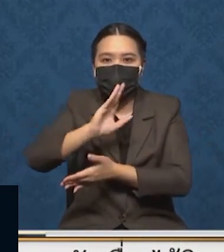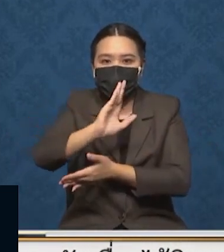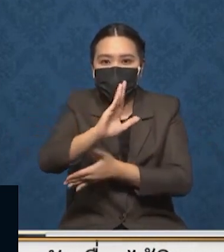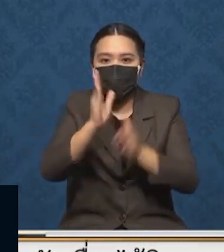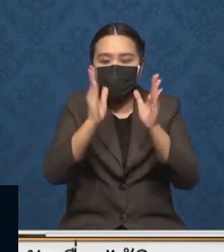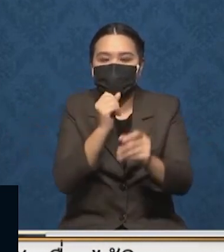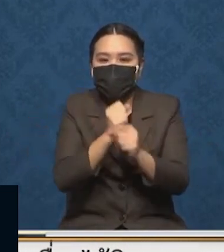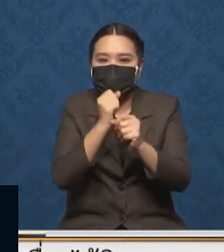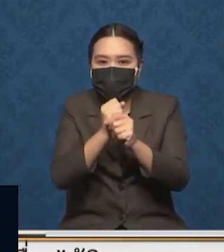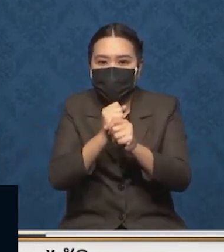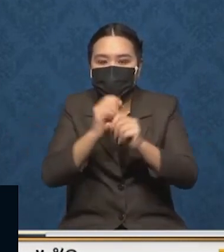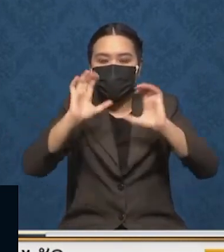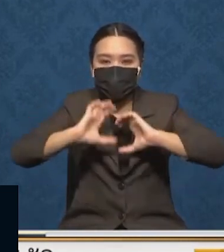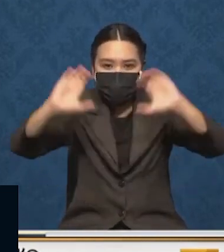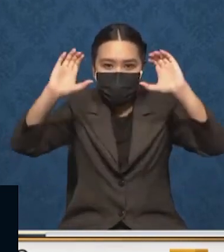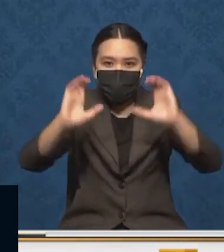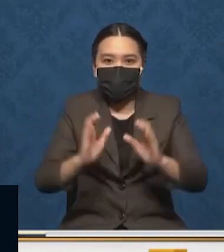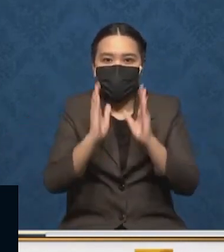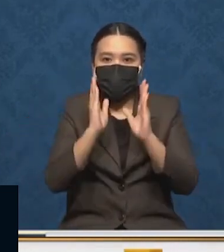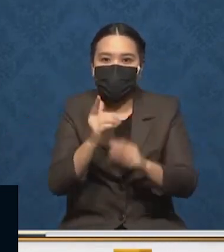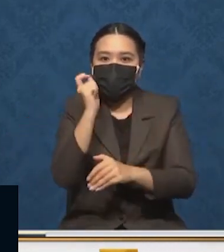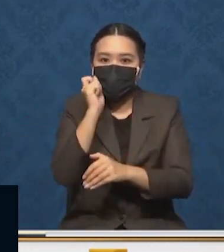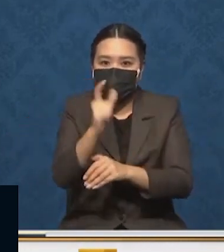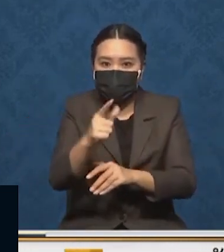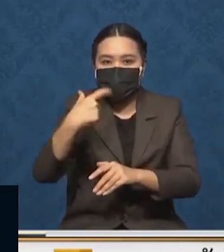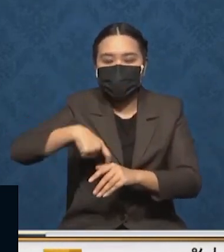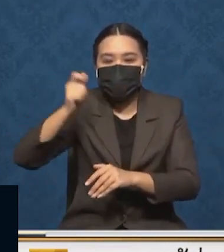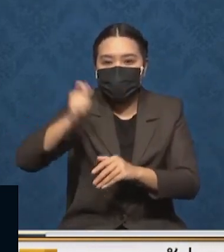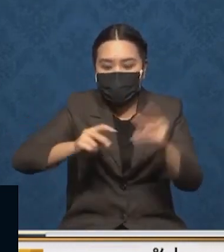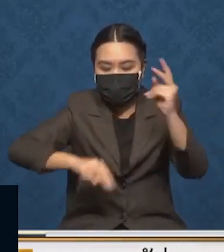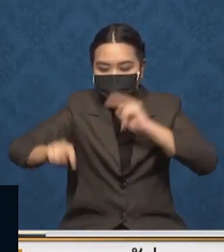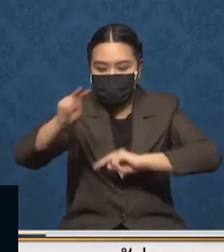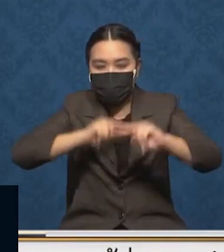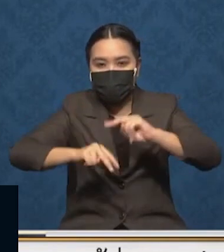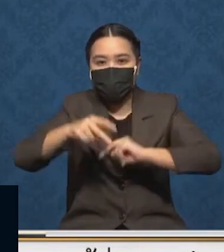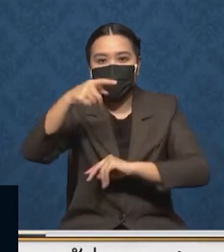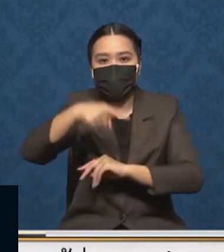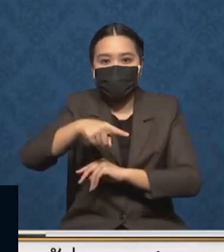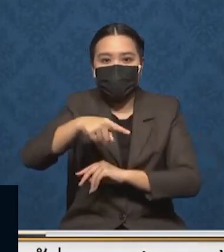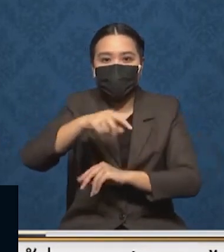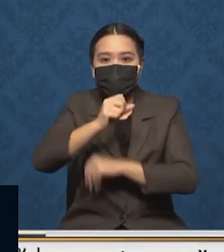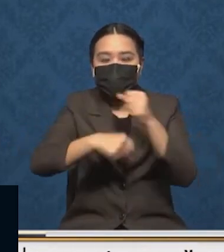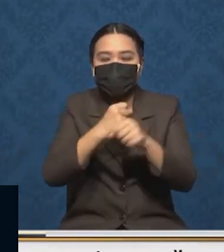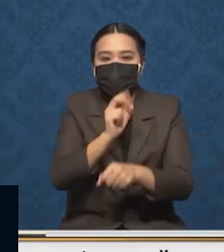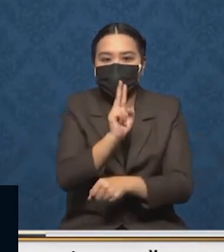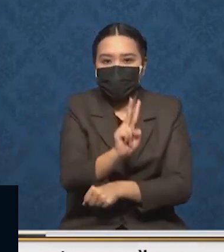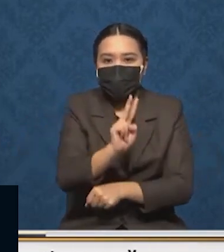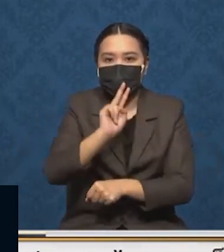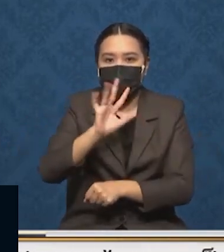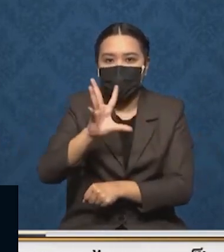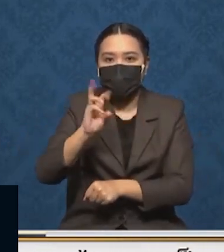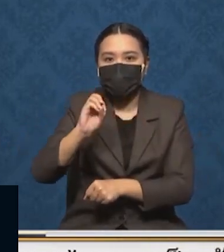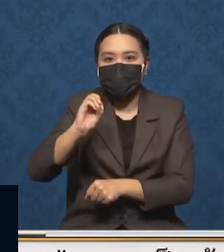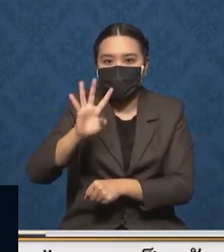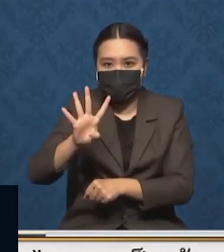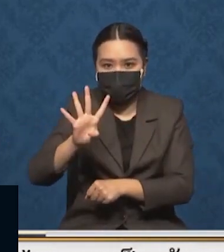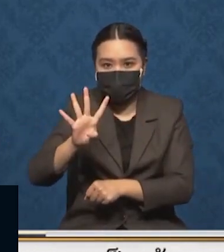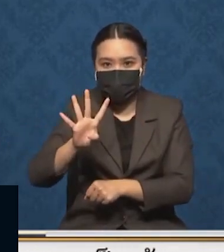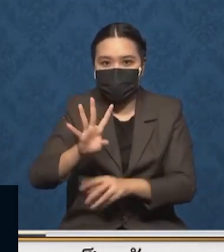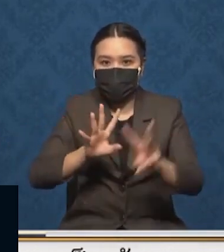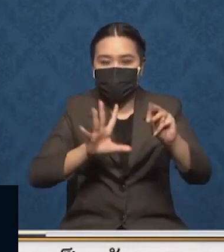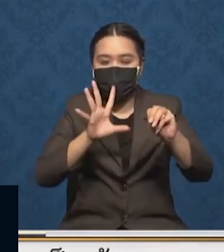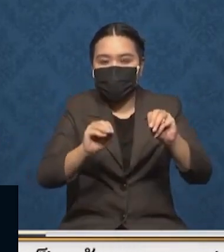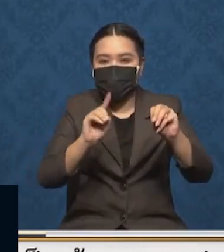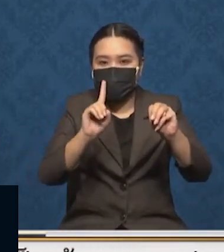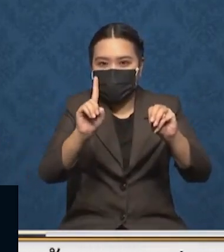ราชการและลูกจ้างสำนักงานศาลปกครองพ.ศ.2564ออกตามความในมาตรา41ทับ